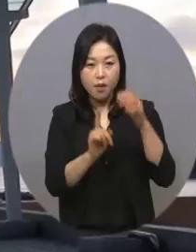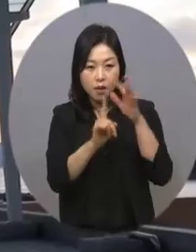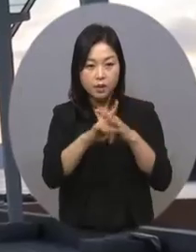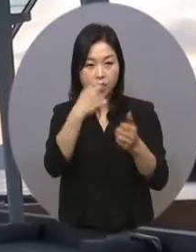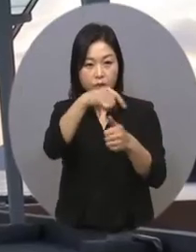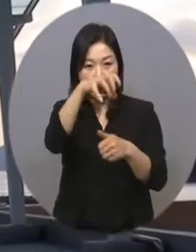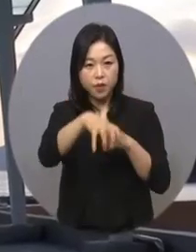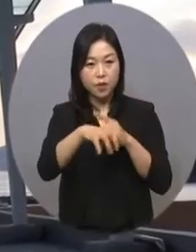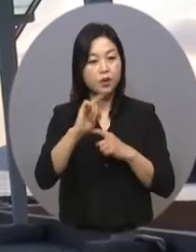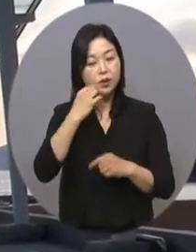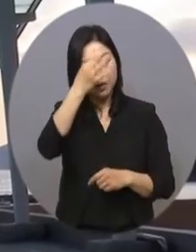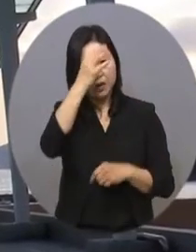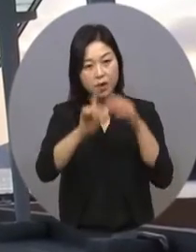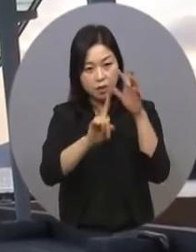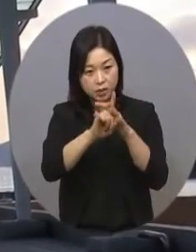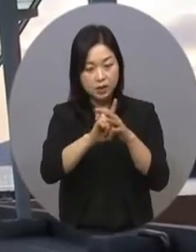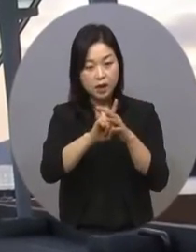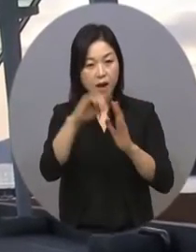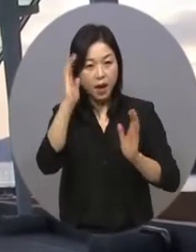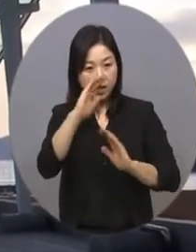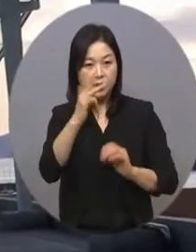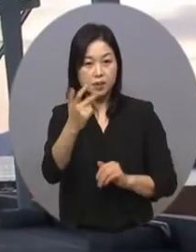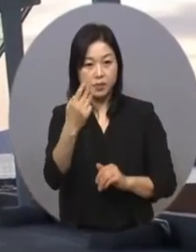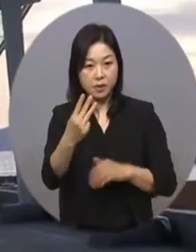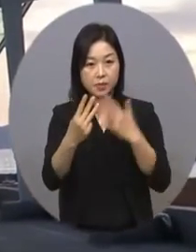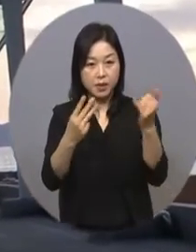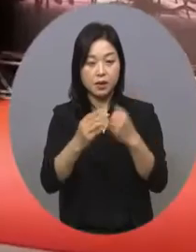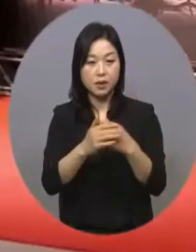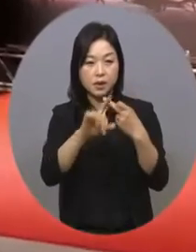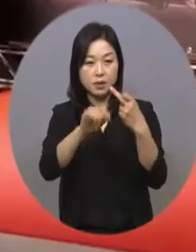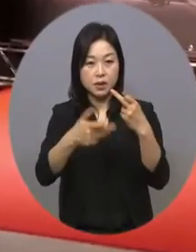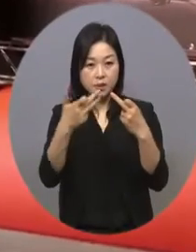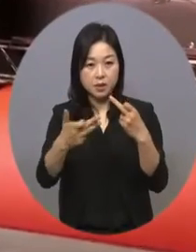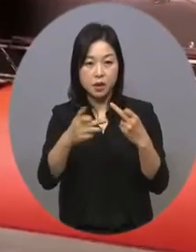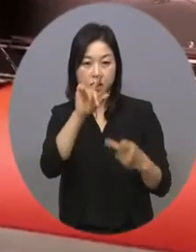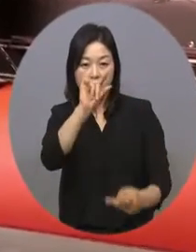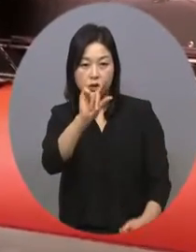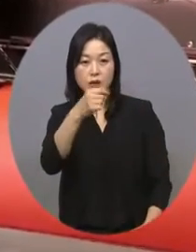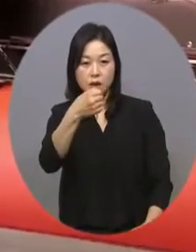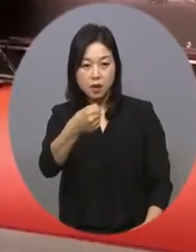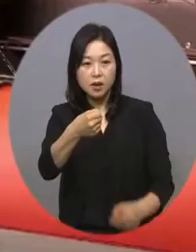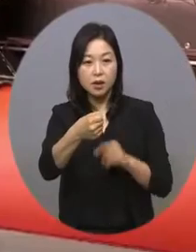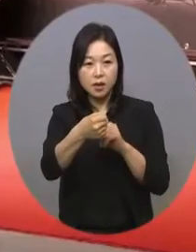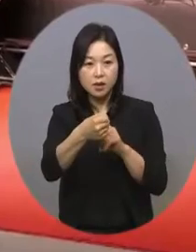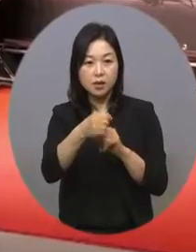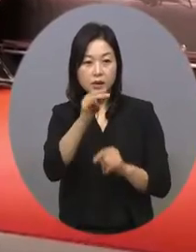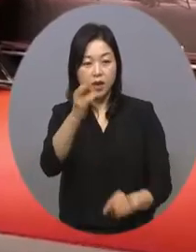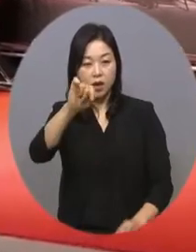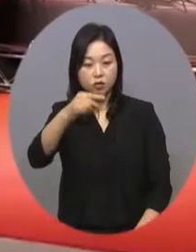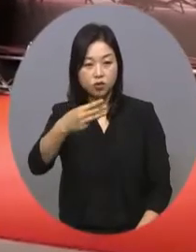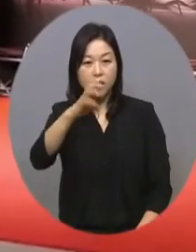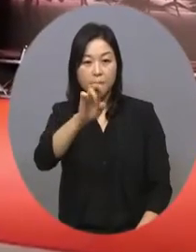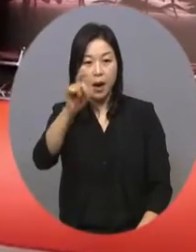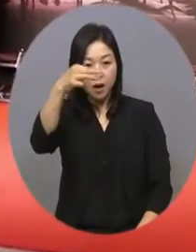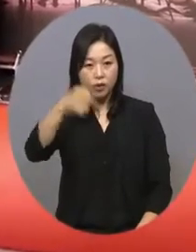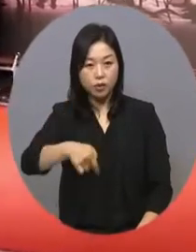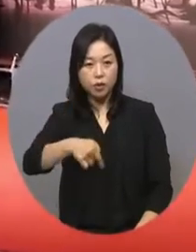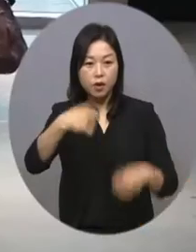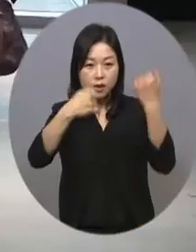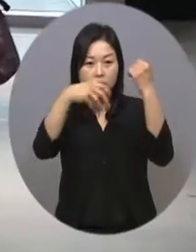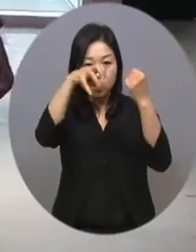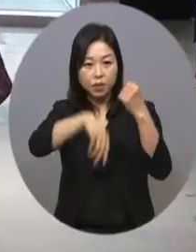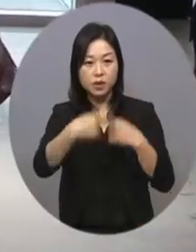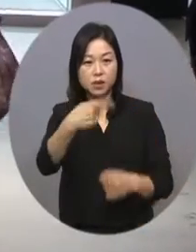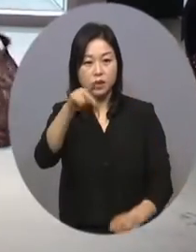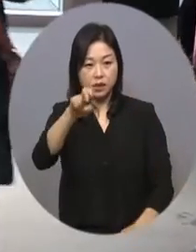영재 73명의 학생들이 지난 18일 GS 칼텍스 예울마로 대극장에서